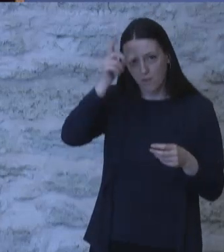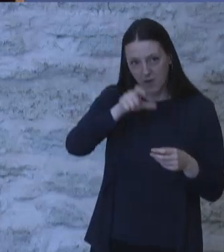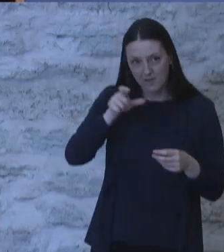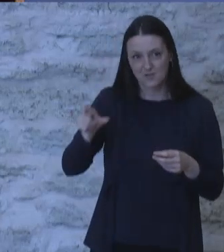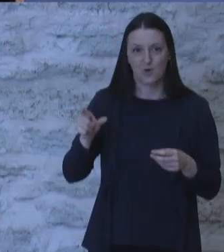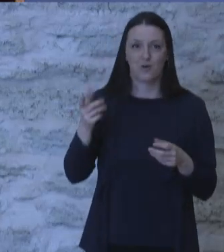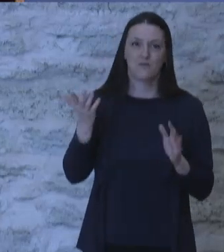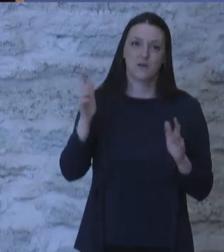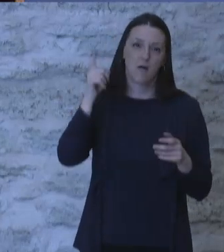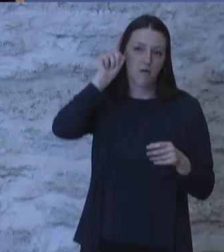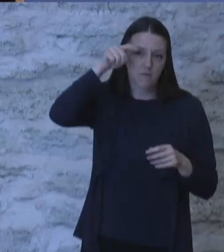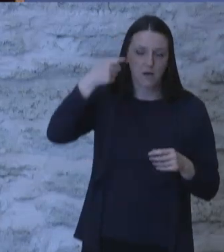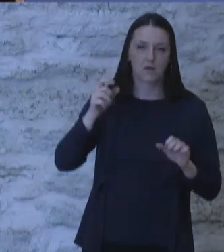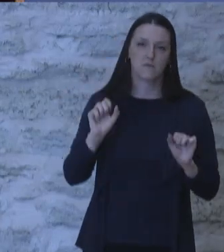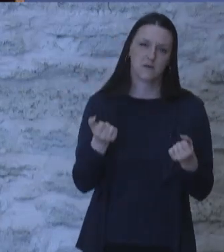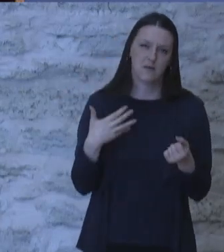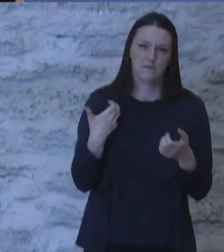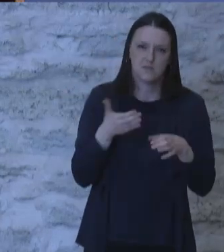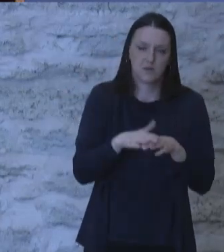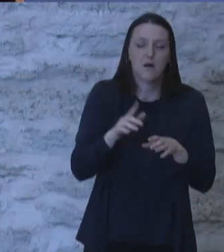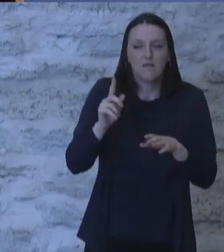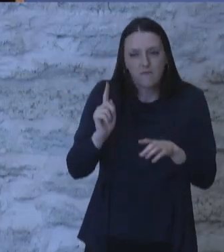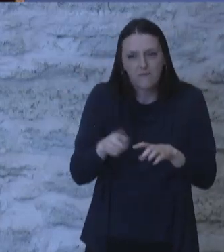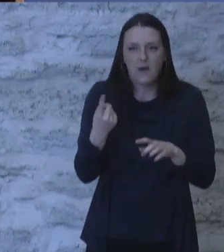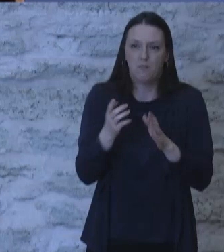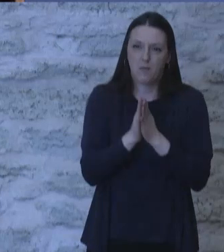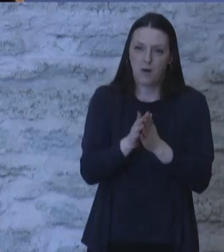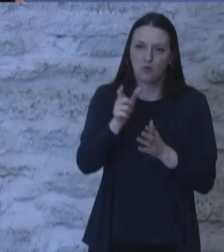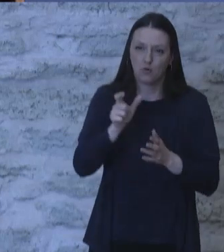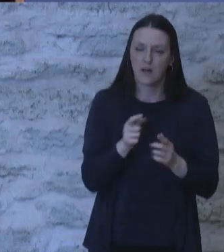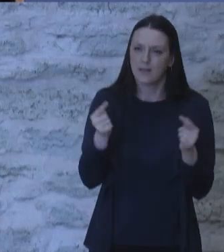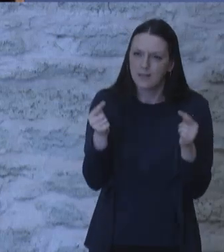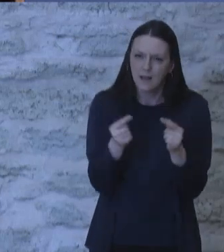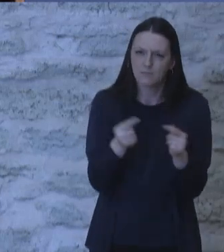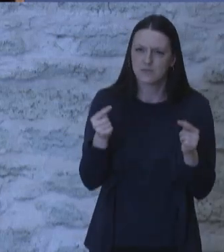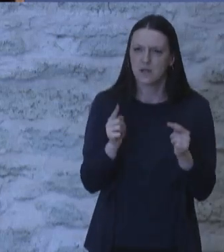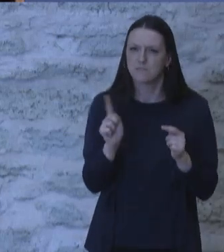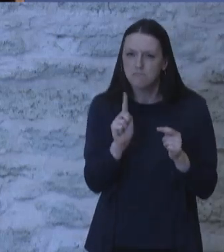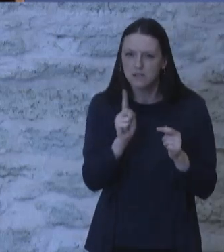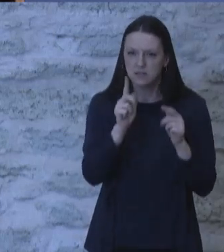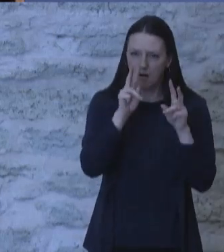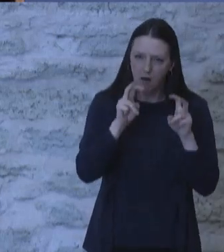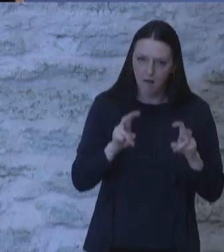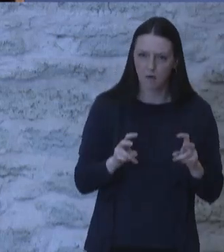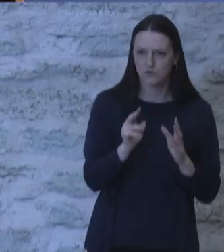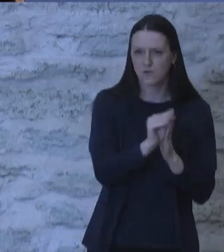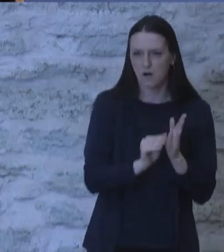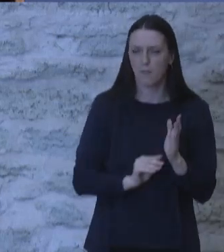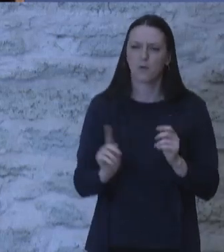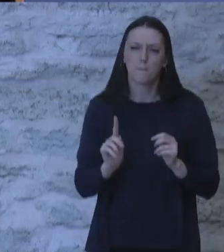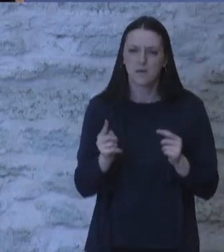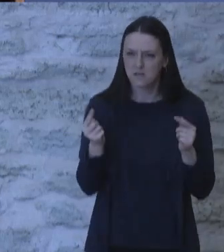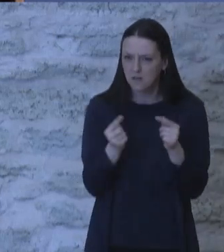kindlasti ka tervisameti puhul. Ma veel kord ütlen, et andke täpselt teada, mis sugusest analüüsist ja raportist te räägite, mida